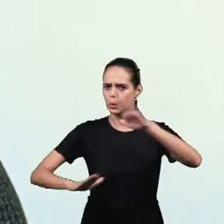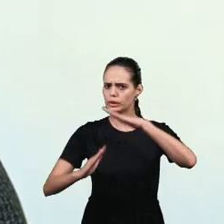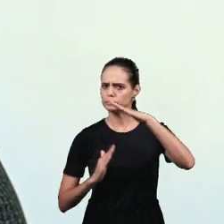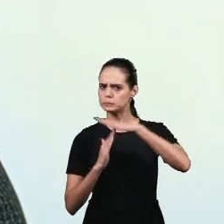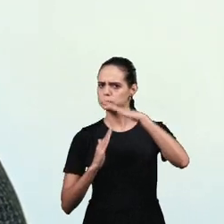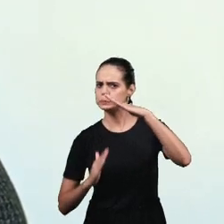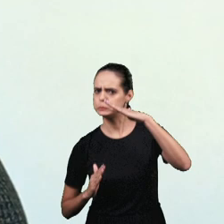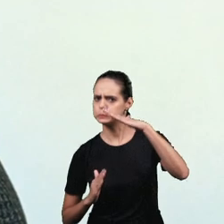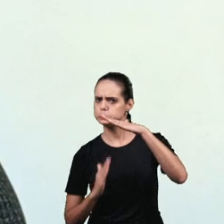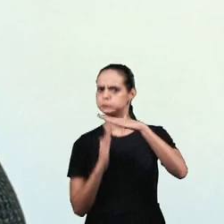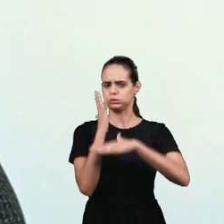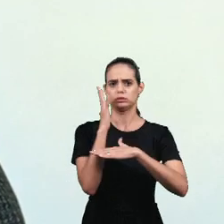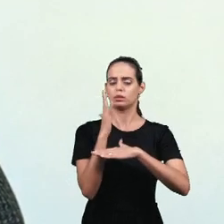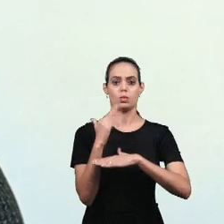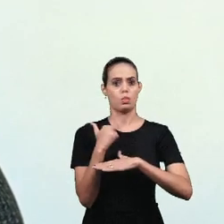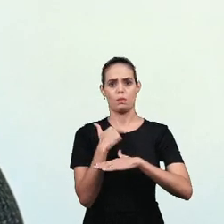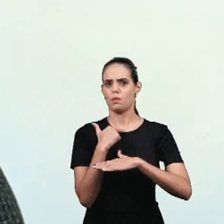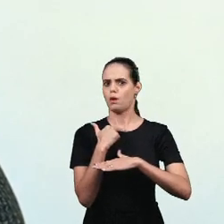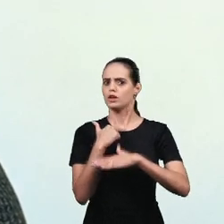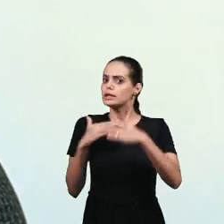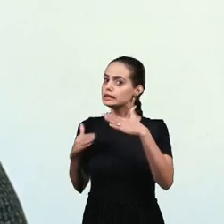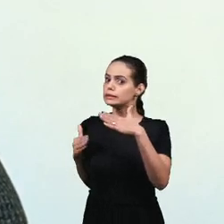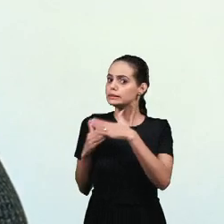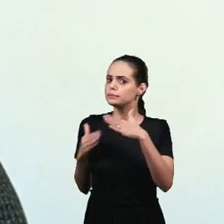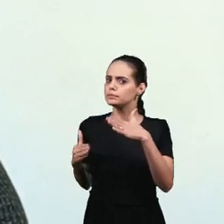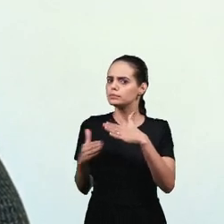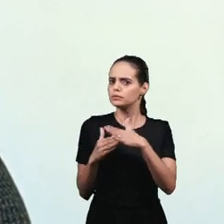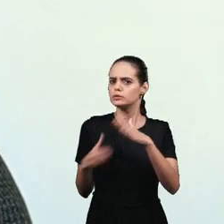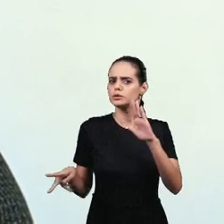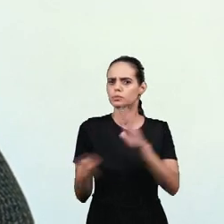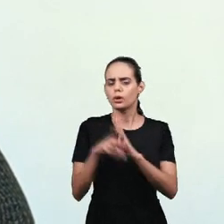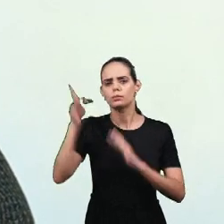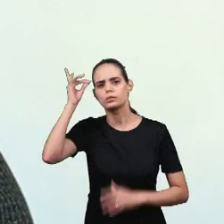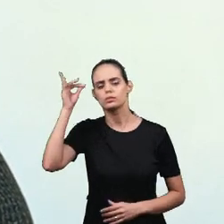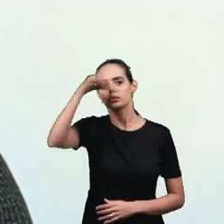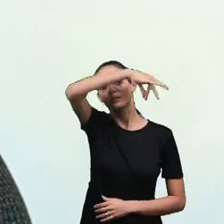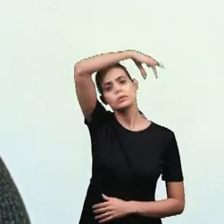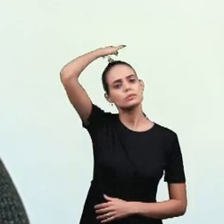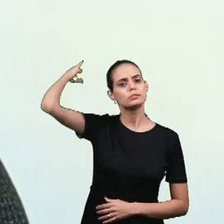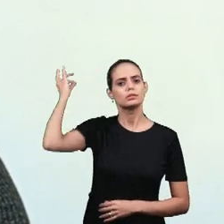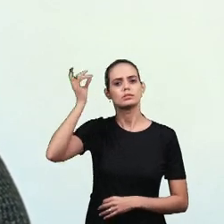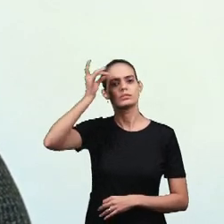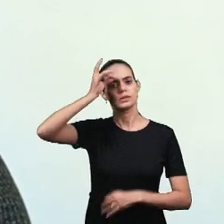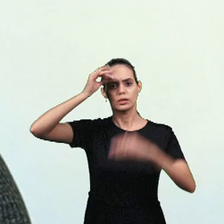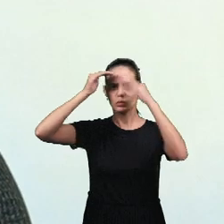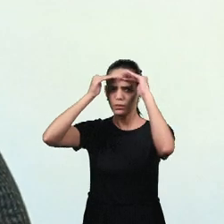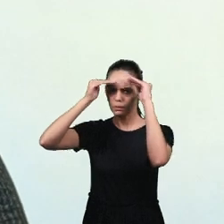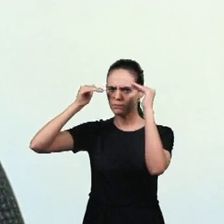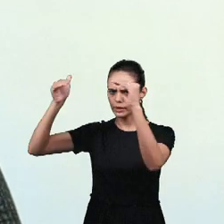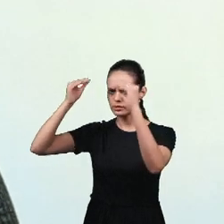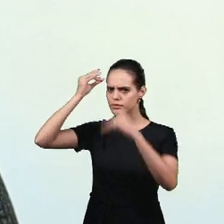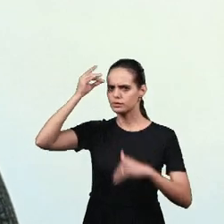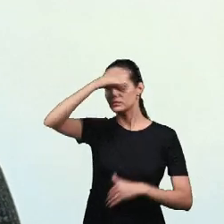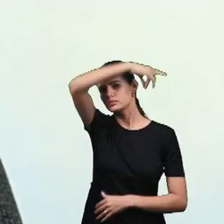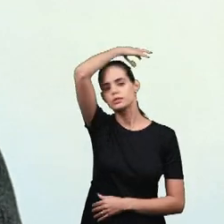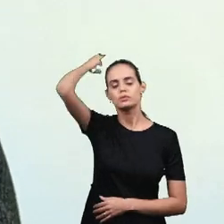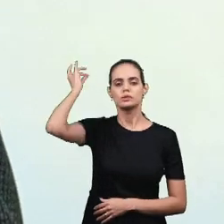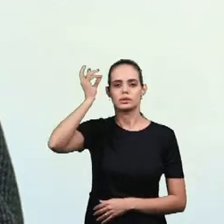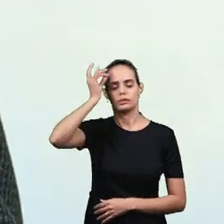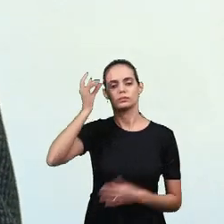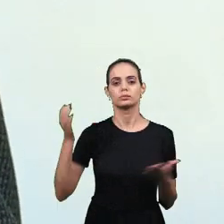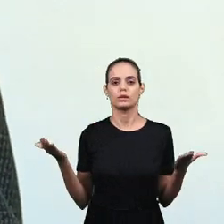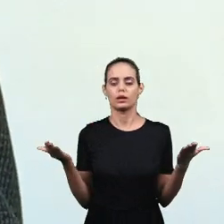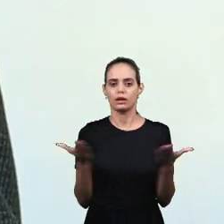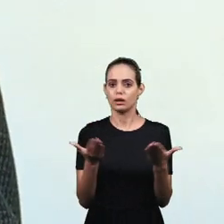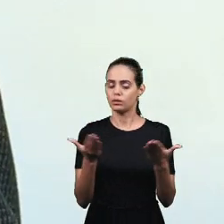notre sœur. Nous allons maintenant, en arrivant à la fin de cette partie de l'école biblique dominicale, nous allons nous préparer pour prier pour